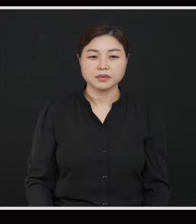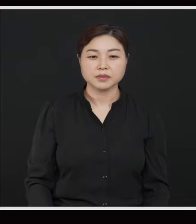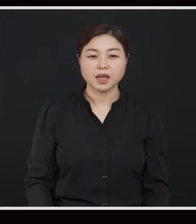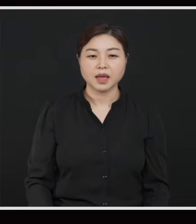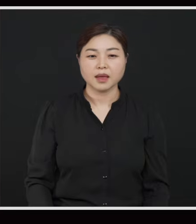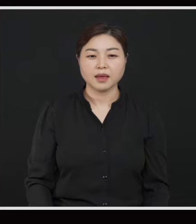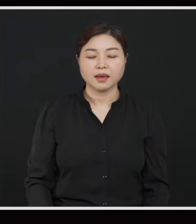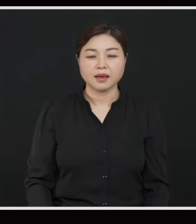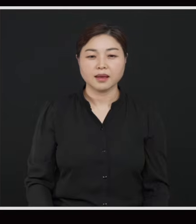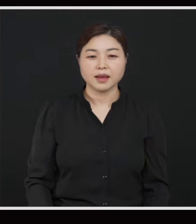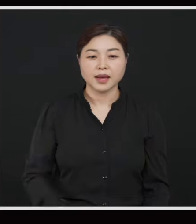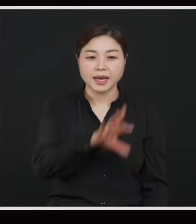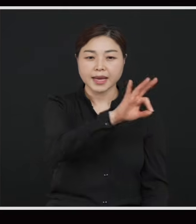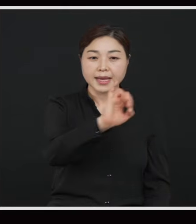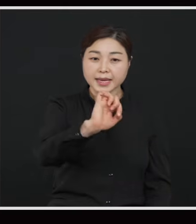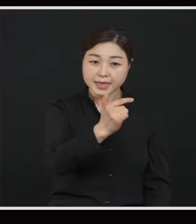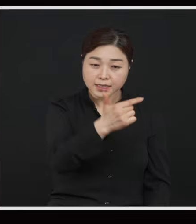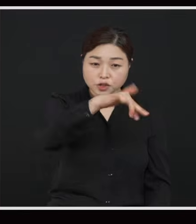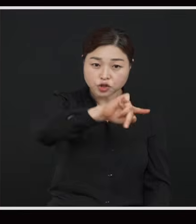문제는 이제